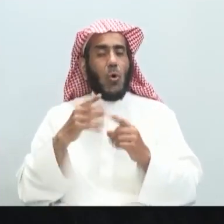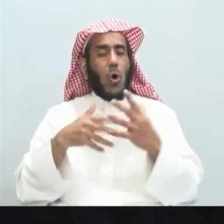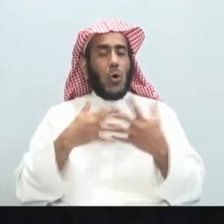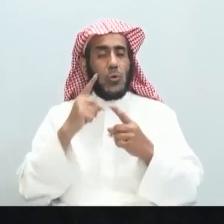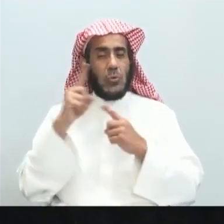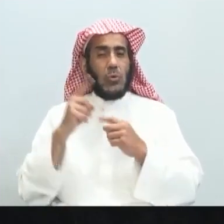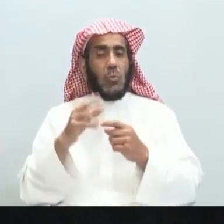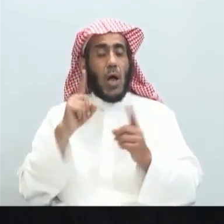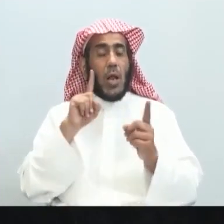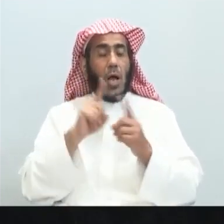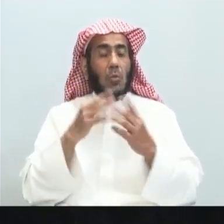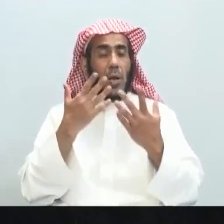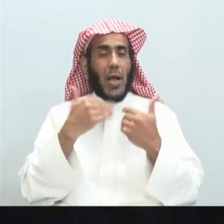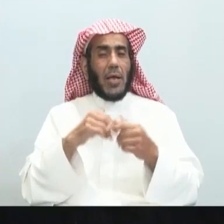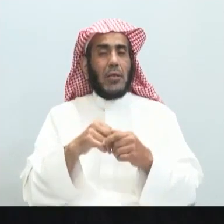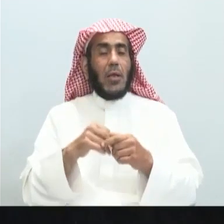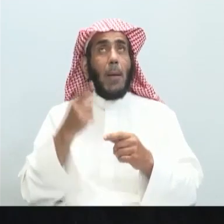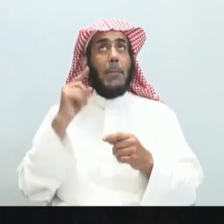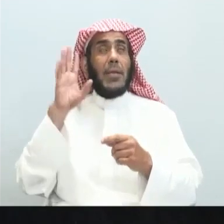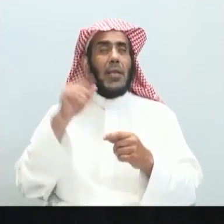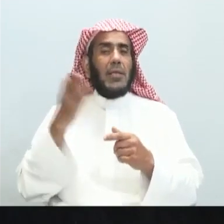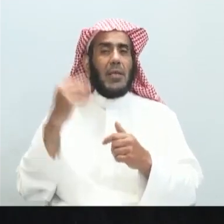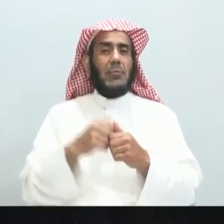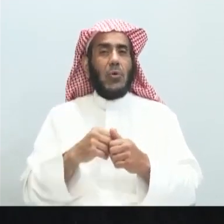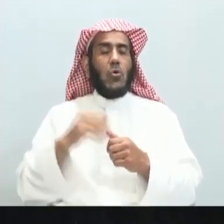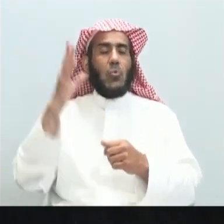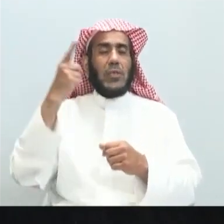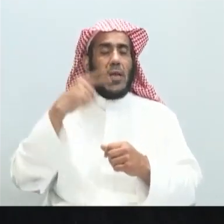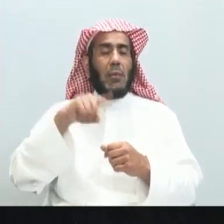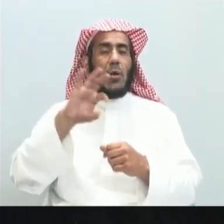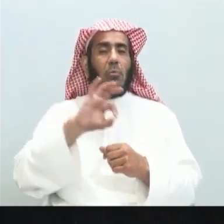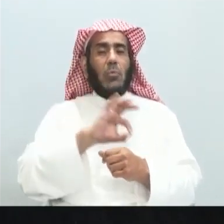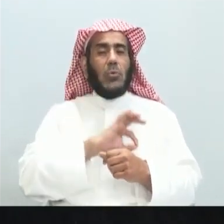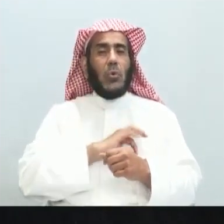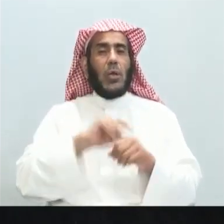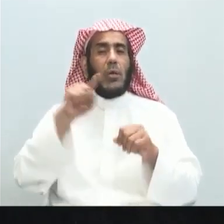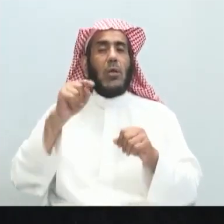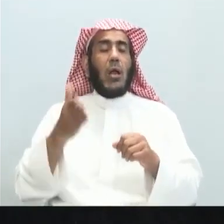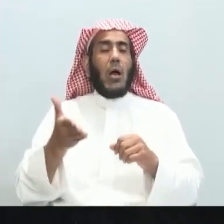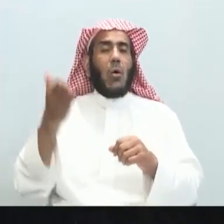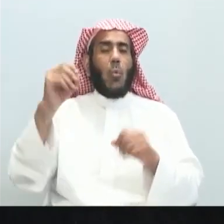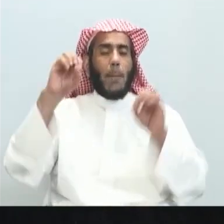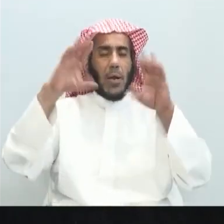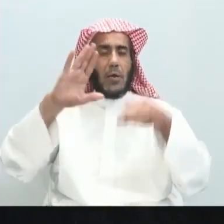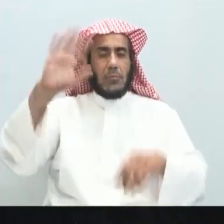المشاهده القاكم على خير باذن الله تعالى والسلام عليكم ورحمه الله تعالى وبركاته